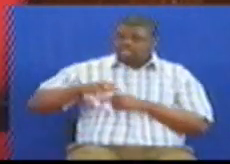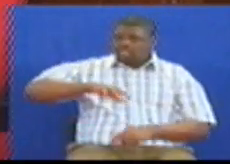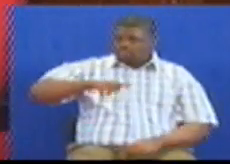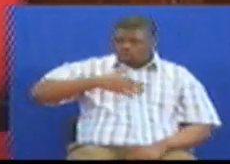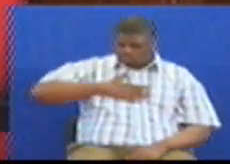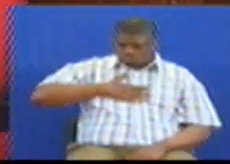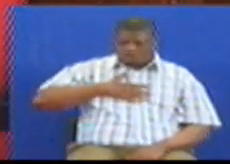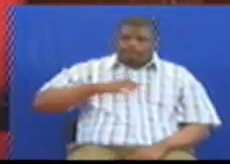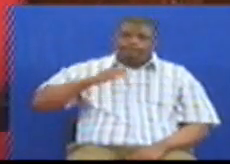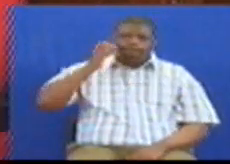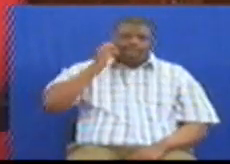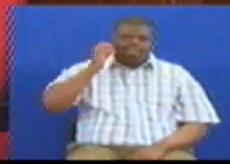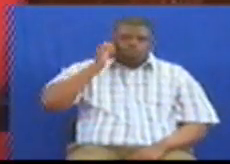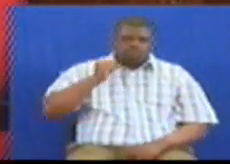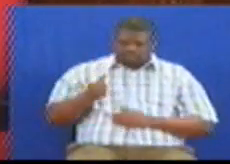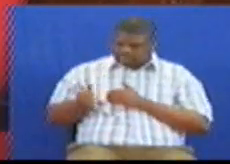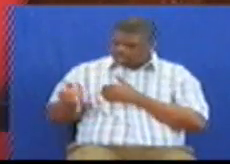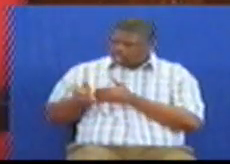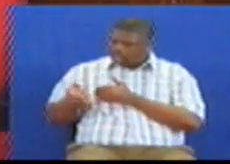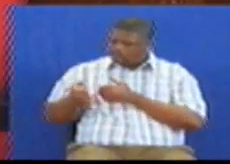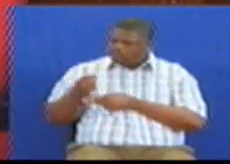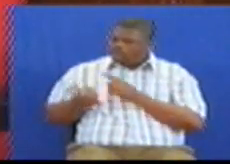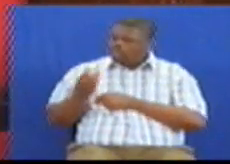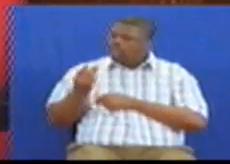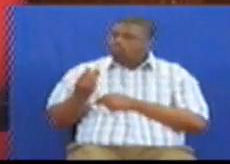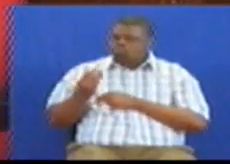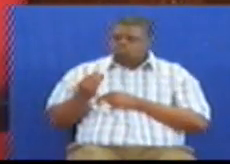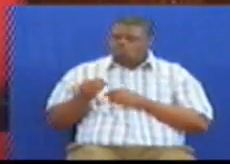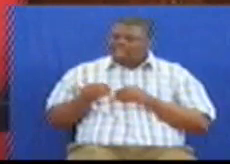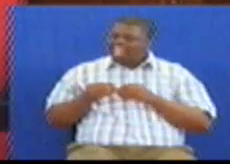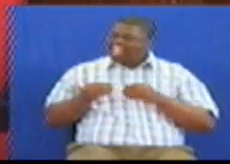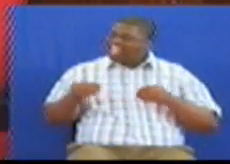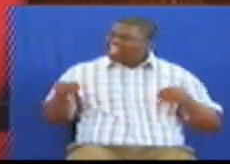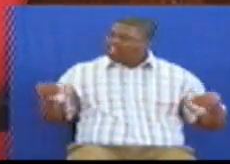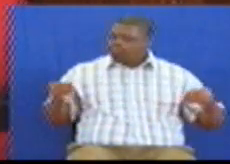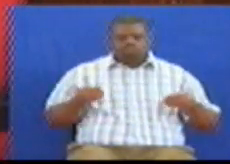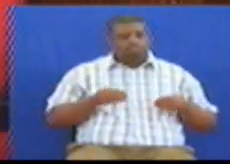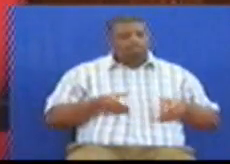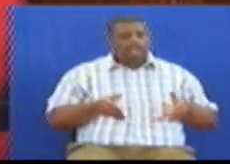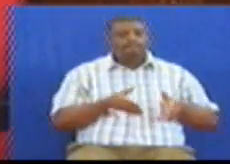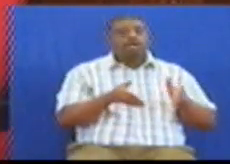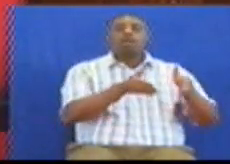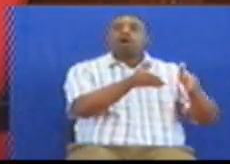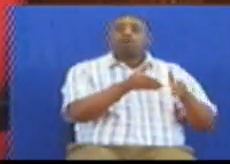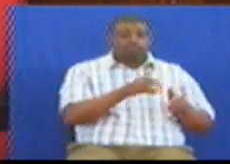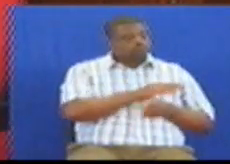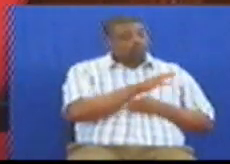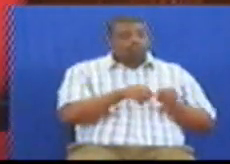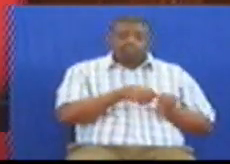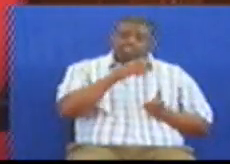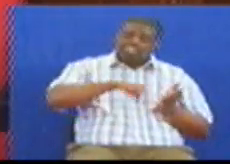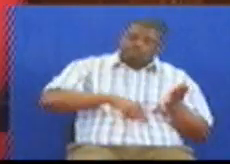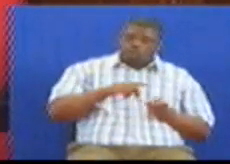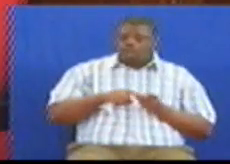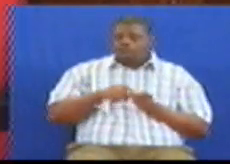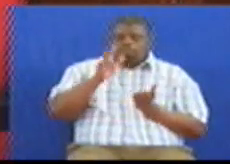Manyoni, karibu mara tatu ya urefu wa barabara zilizo kuwepo, na zote zimesajiliwa na zimeshaanza